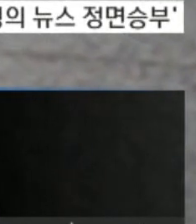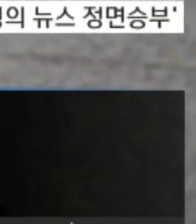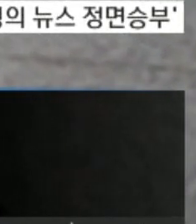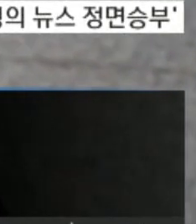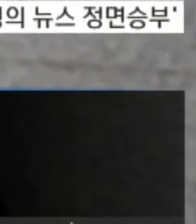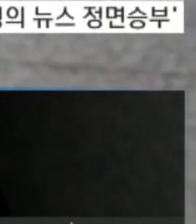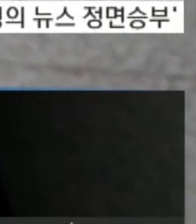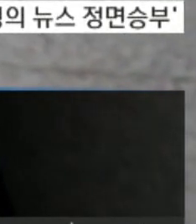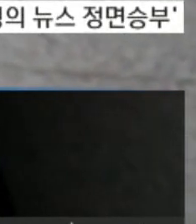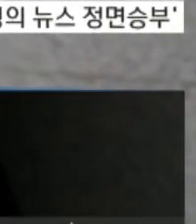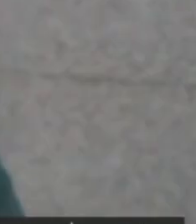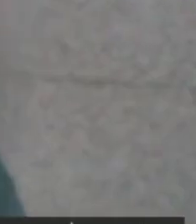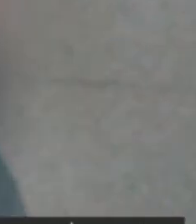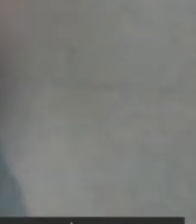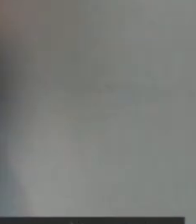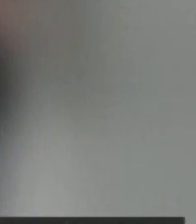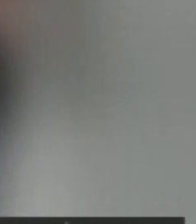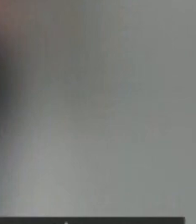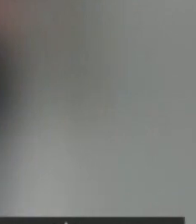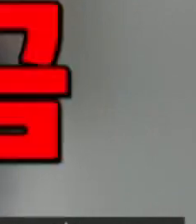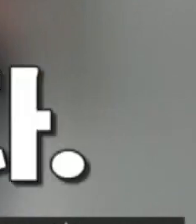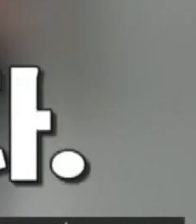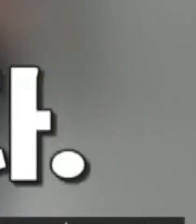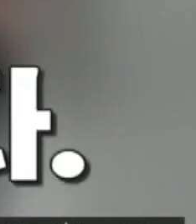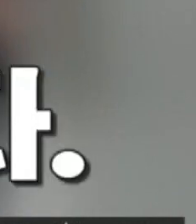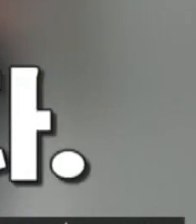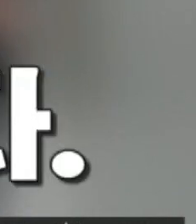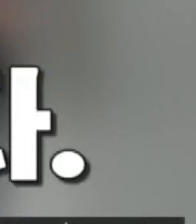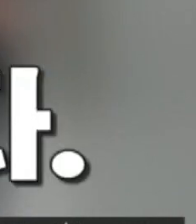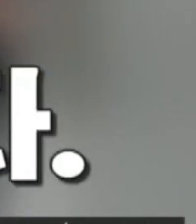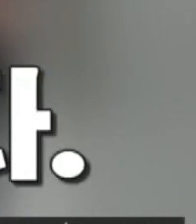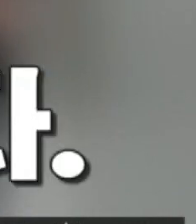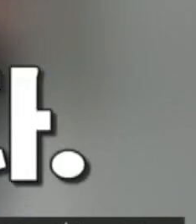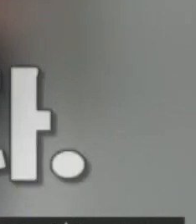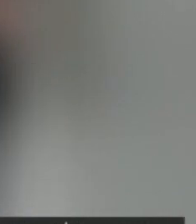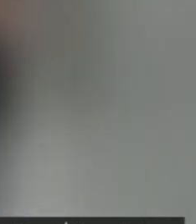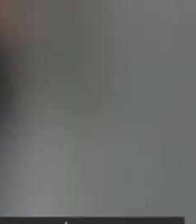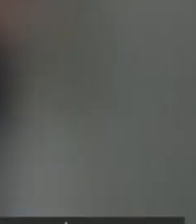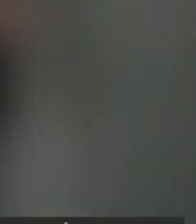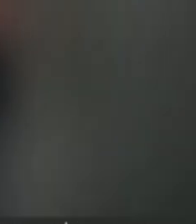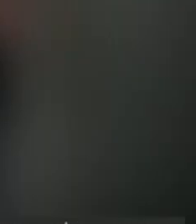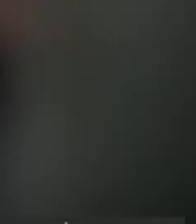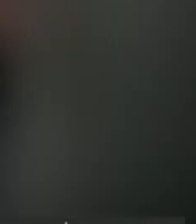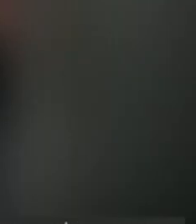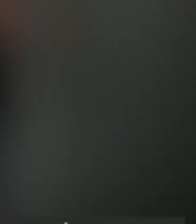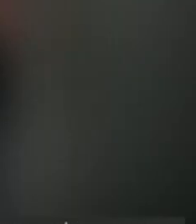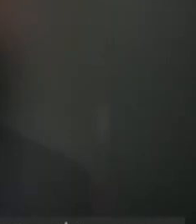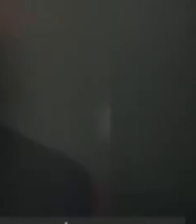이런 이야기는 없었나 보네요. 그 부분은 사실과는 좀 다른 것 사실과는 다르다.